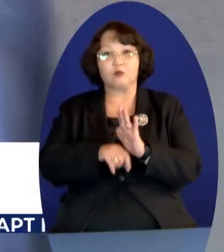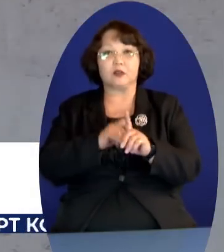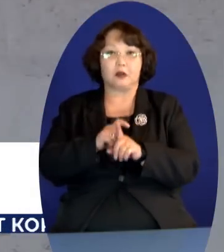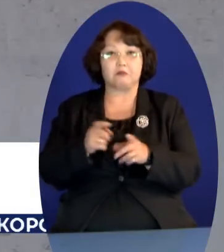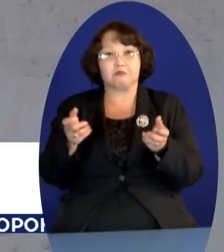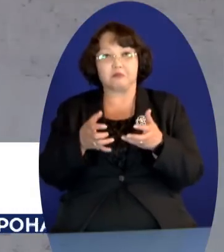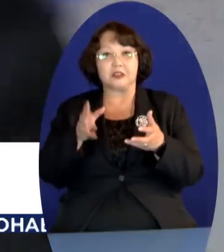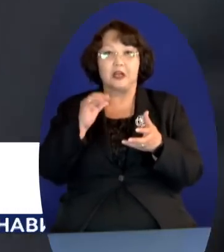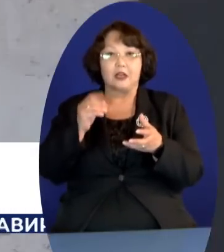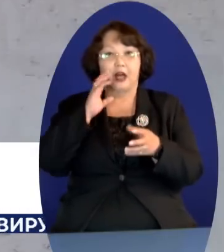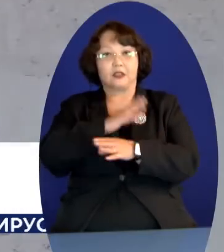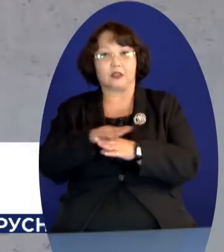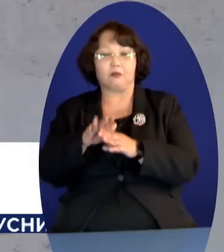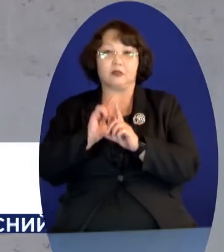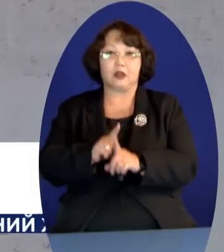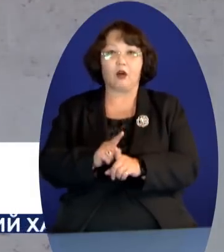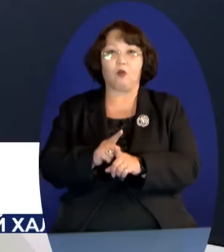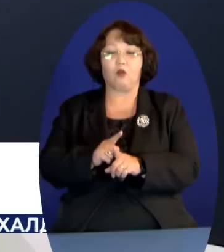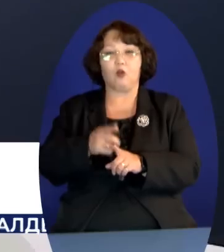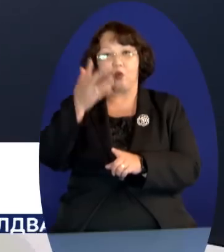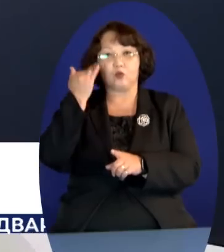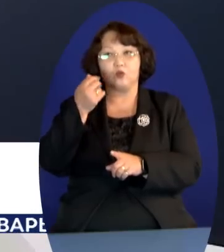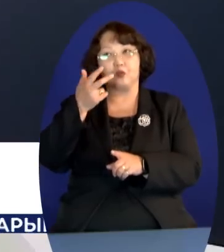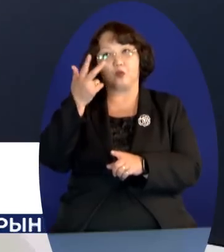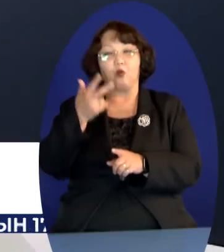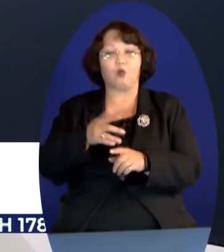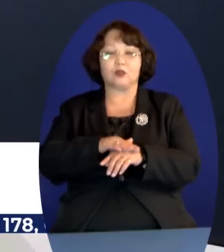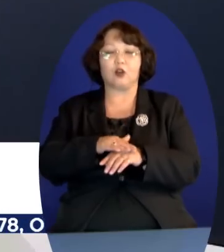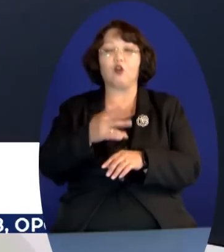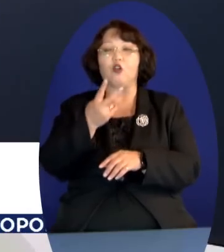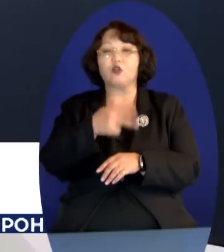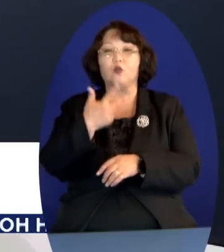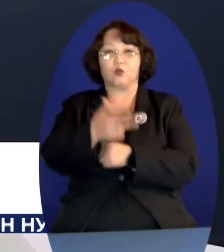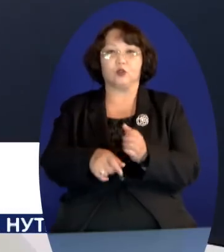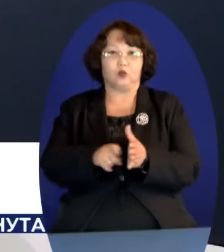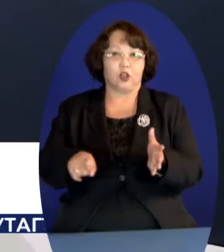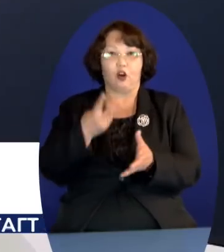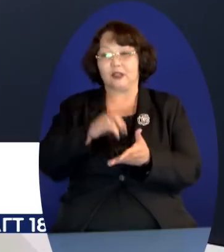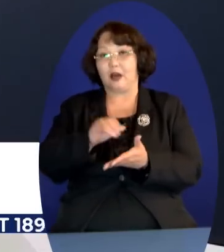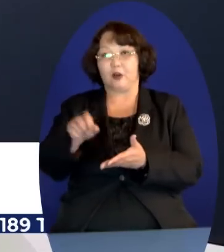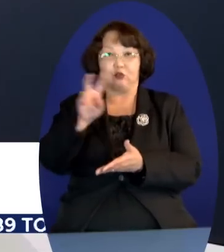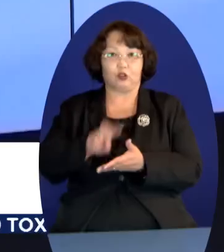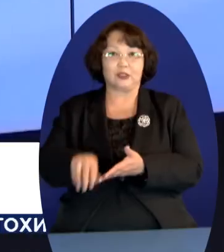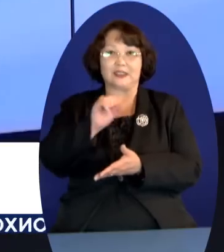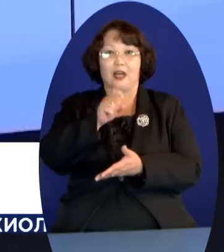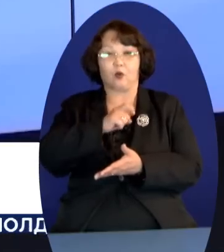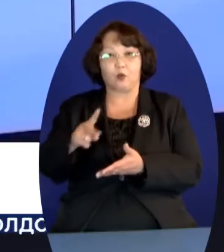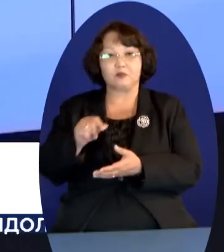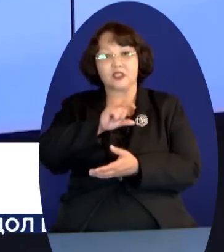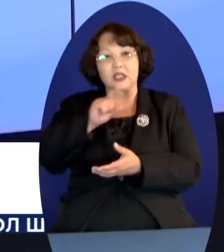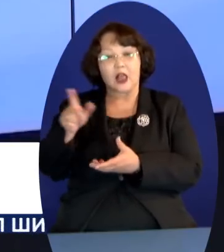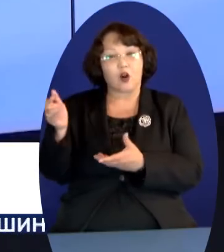эсвэл өргөдөгсөн санхүүжилтийн хөтөлбөрийн шугамар ойрын 2-3 жилийн хугацаанд 20 тэрбум Америк долларын санхүү жилд авах талаар зөвлөлдөж